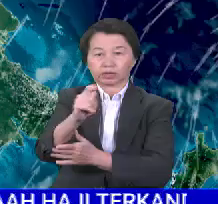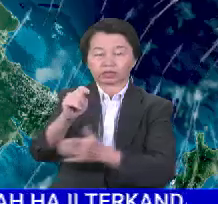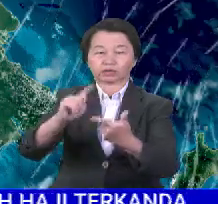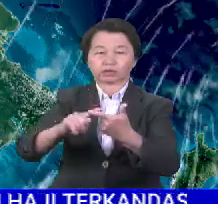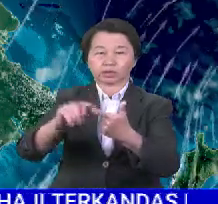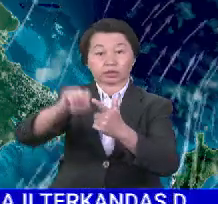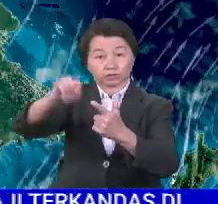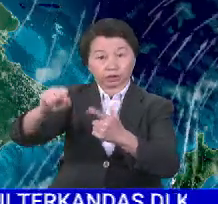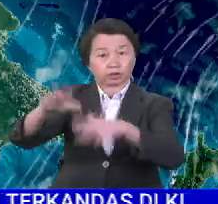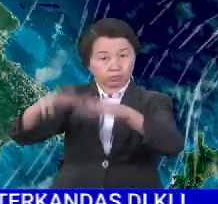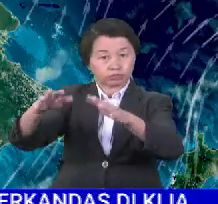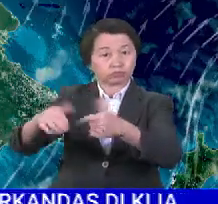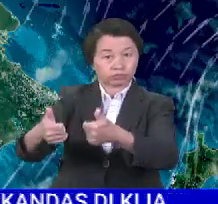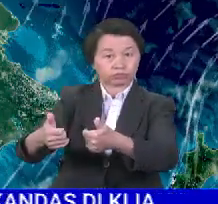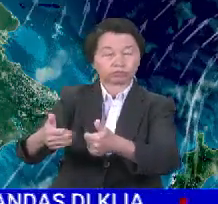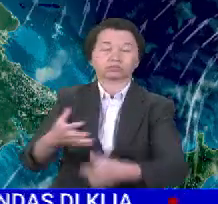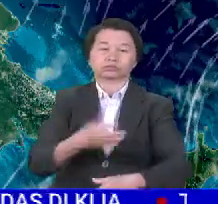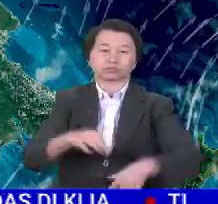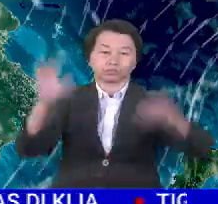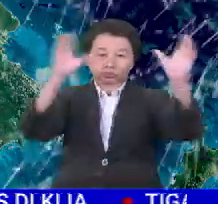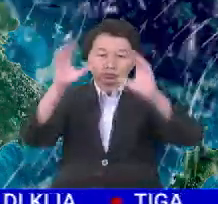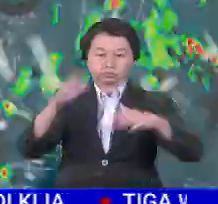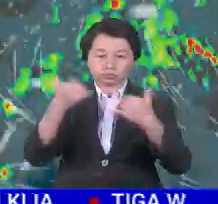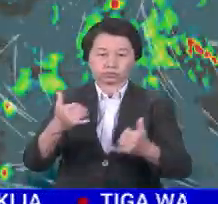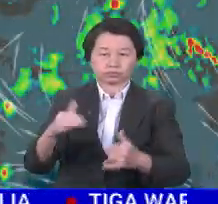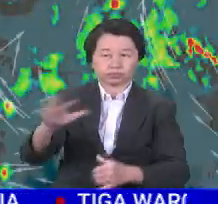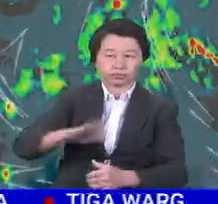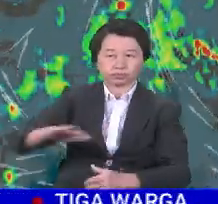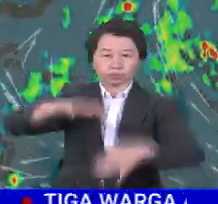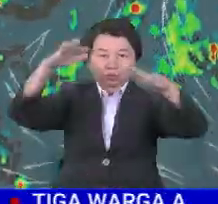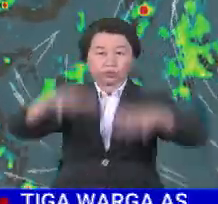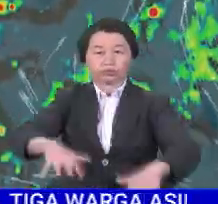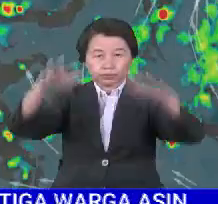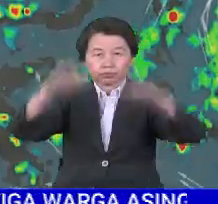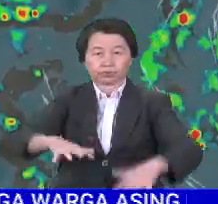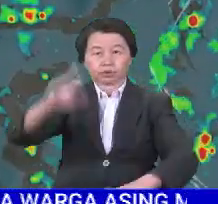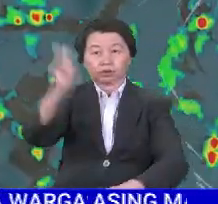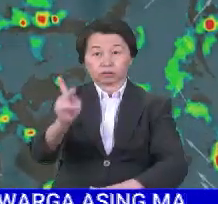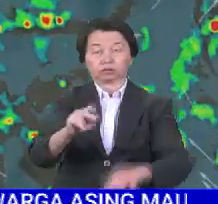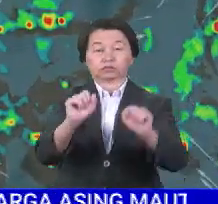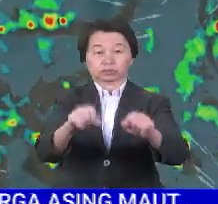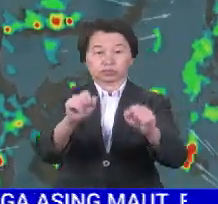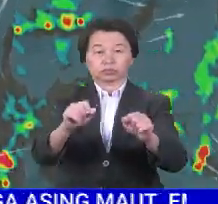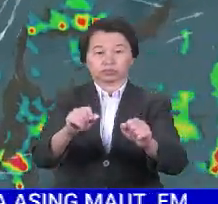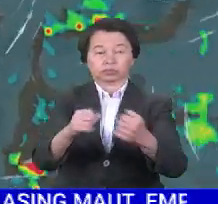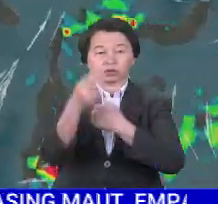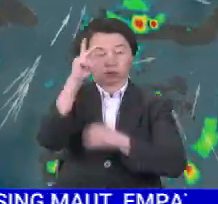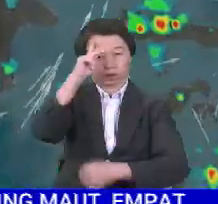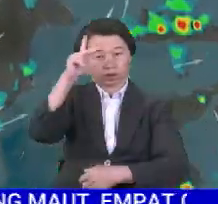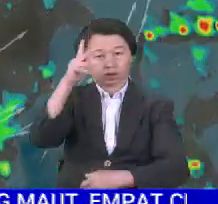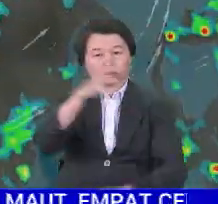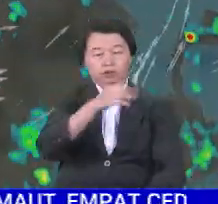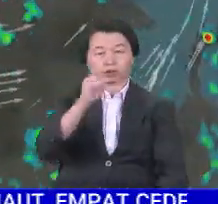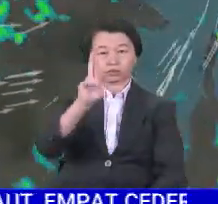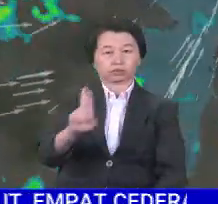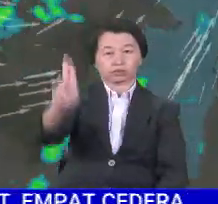juga Sanakan. Baiklah, ramalan cuaca malam ini, Map Malaysia menjangkakan hujan lebat dan ribut petir boleh berlaku di sekitar negeri Kelantan dan